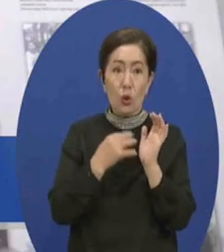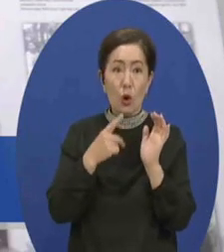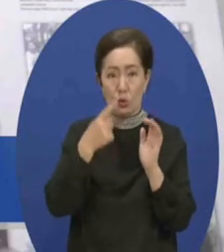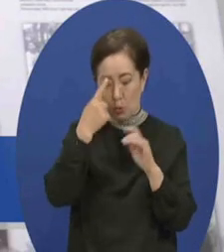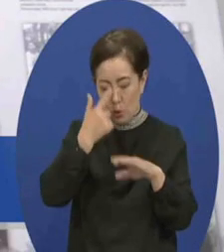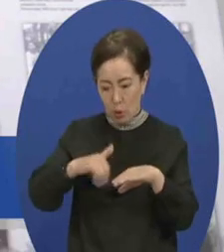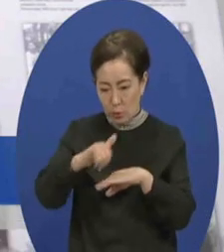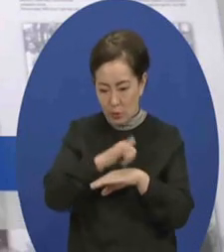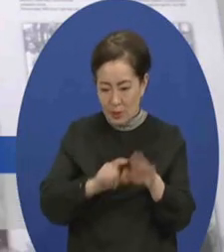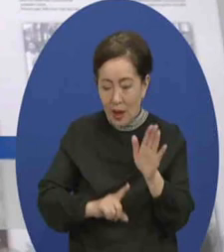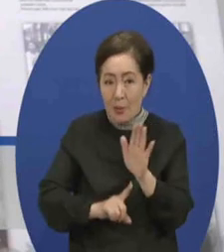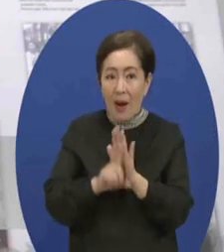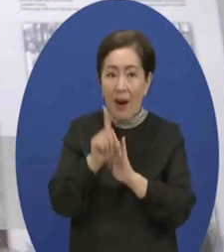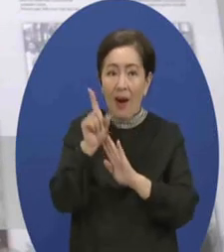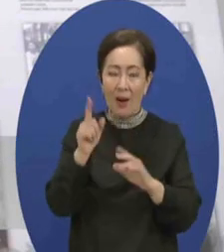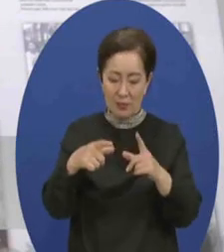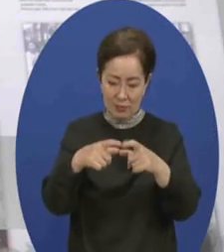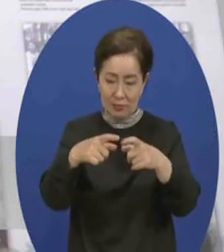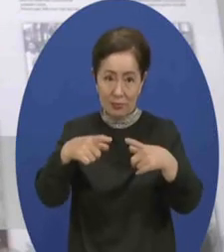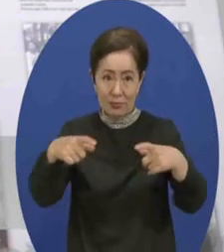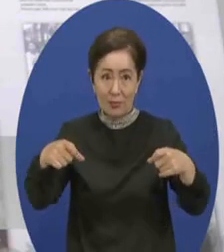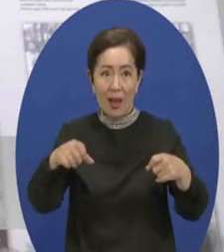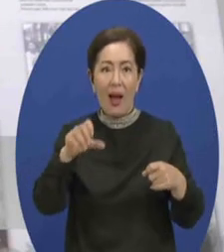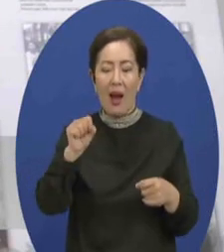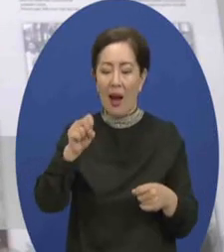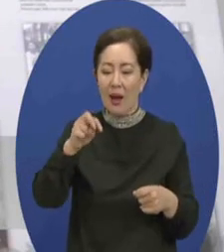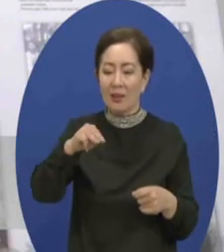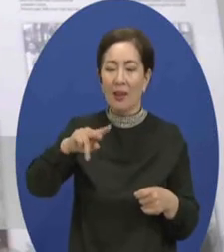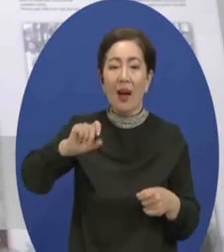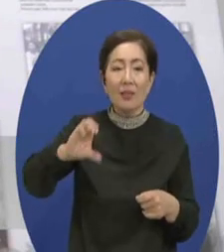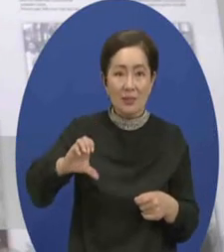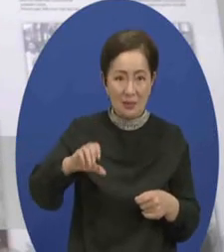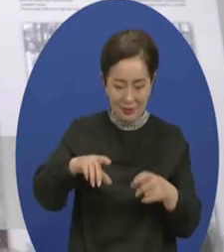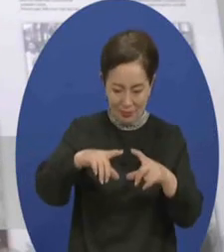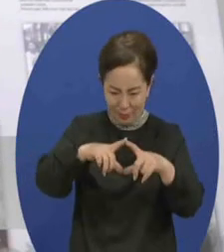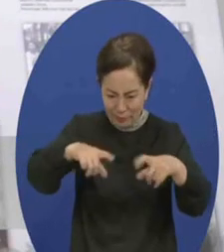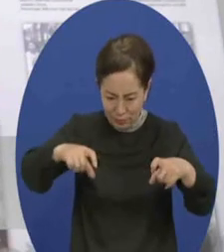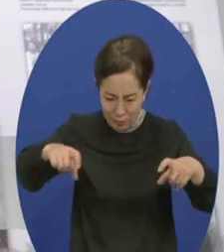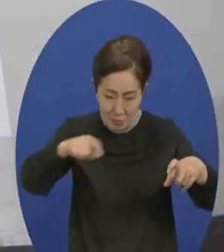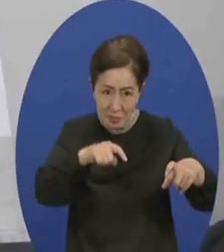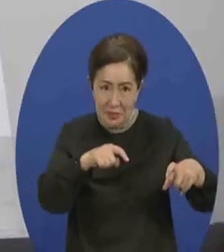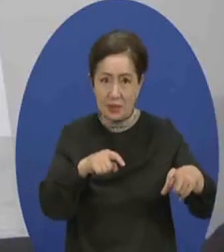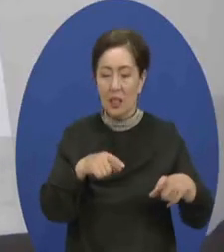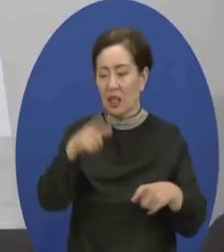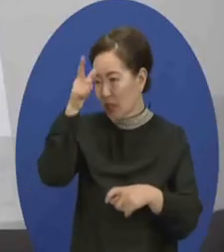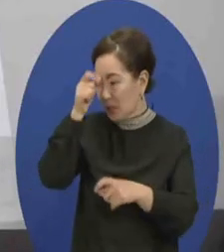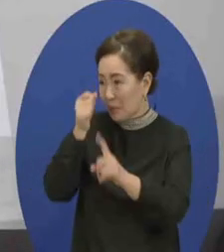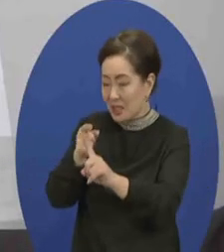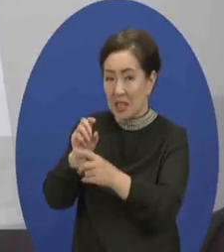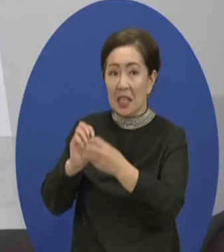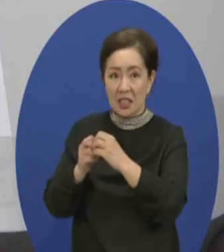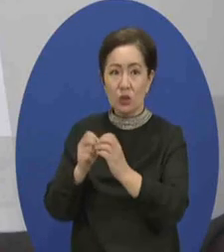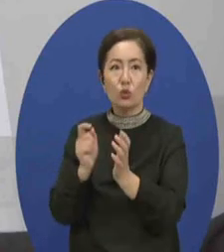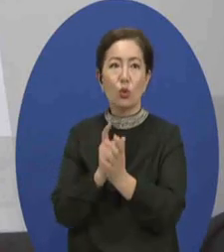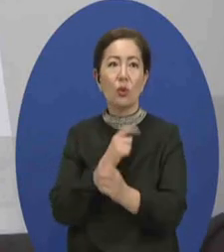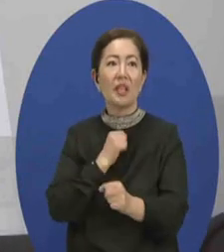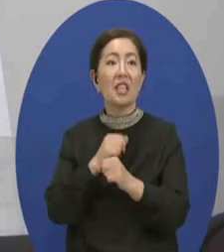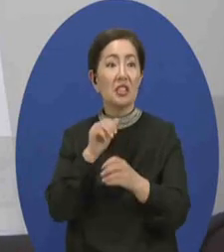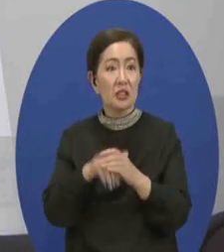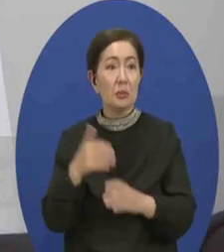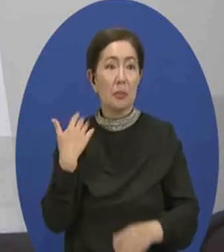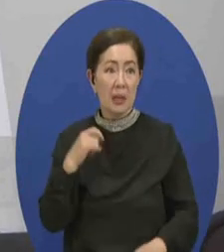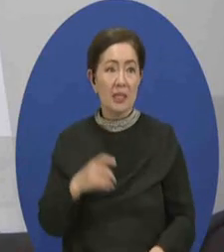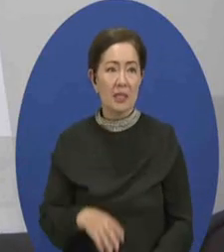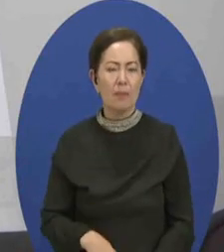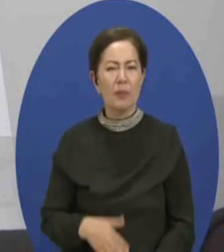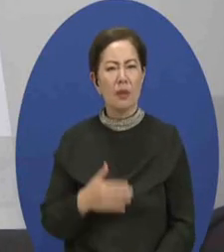атлас гадрын зургийг бол одоо Герман улсад Монгол улсын захиалгаар хийхэд энэ хүн одоо чухал үүрэг гүйцэтгэсэн. Бид нар бол ер нь бол баг